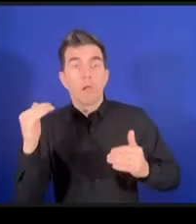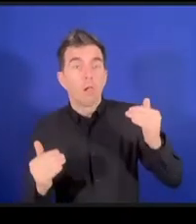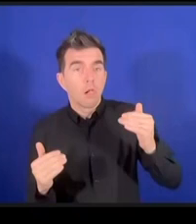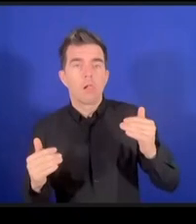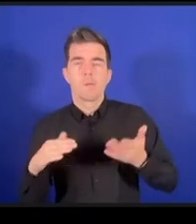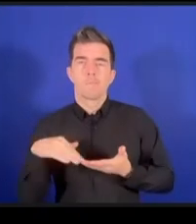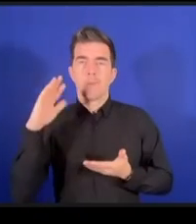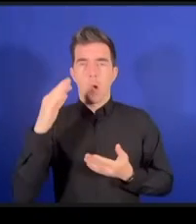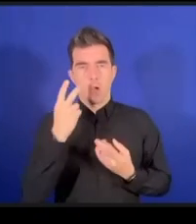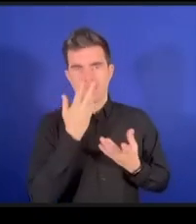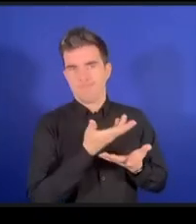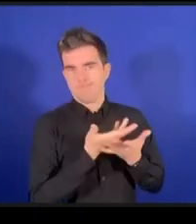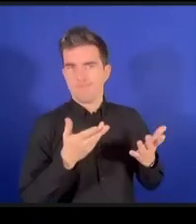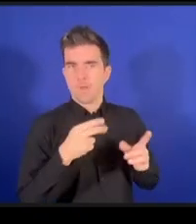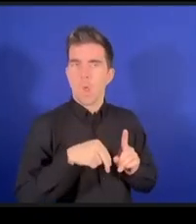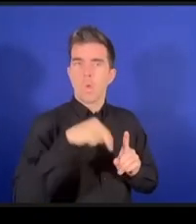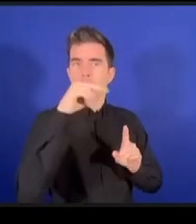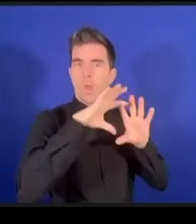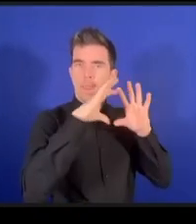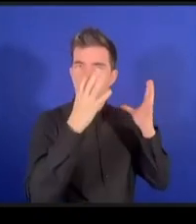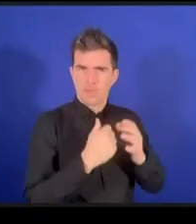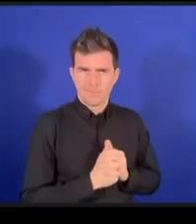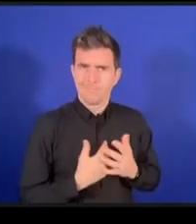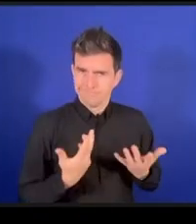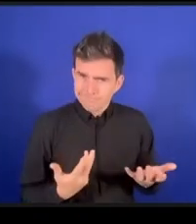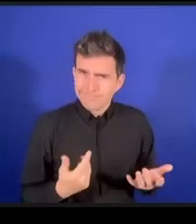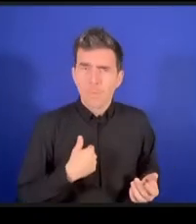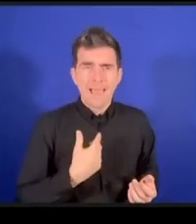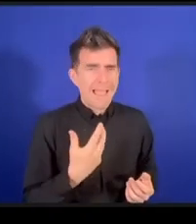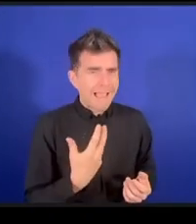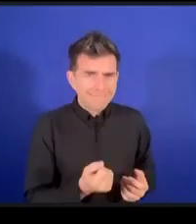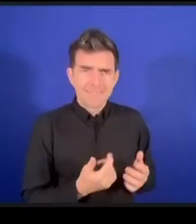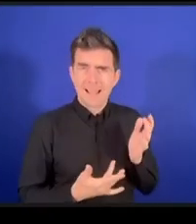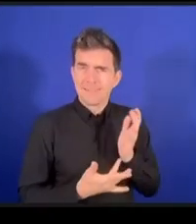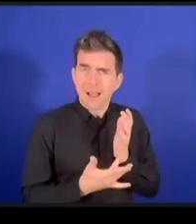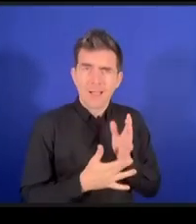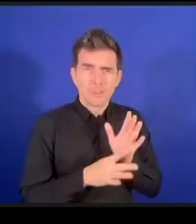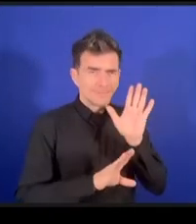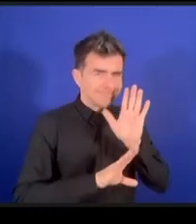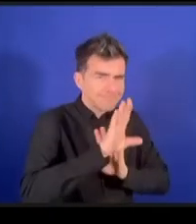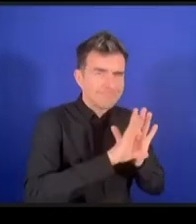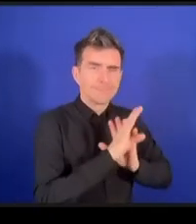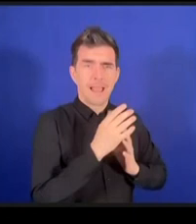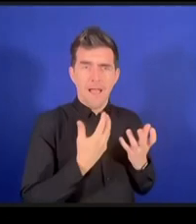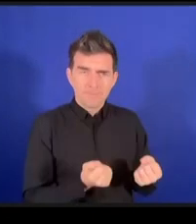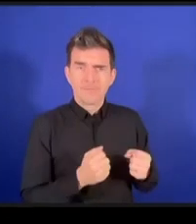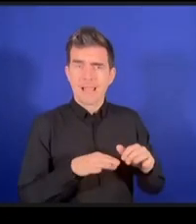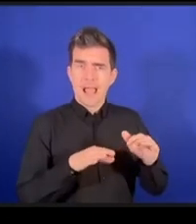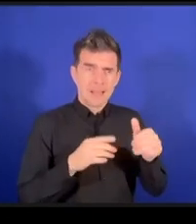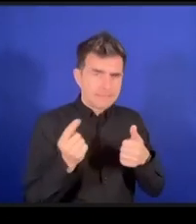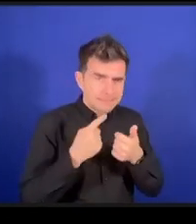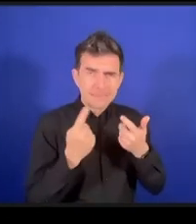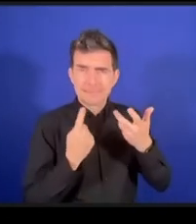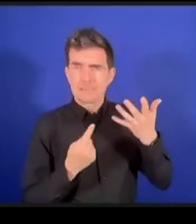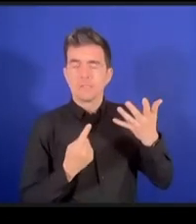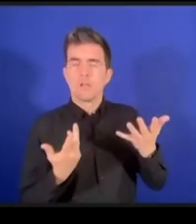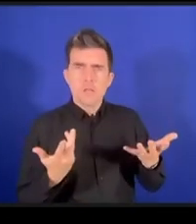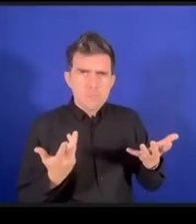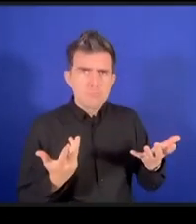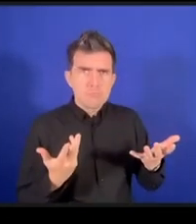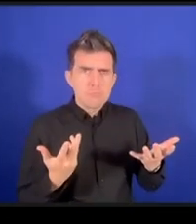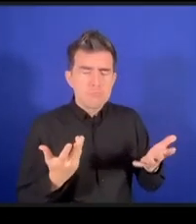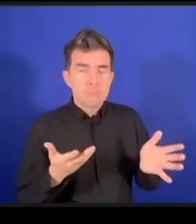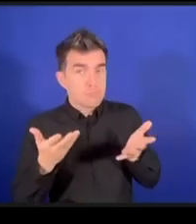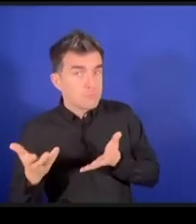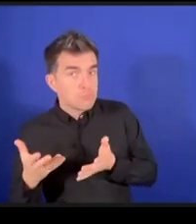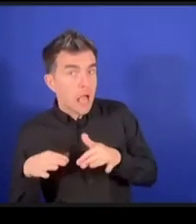они не всегда доступны для инвалидов не всегда удобны для пользования людьми